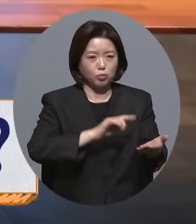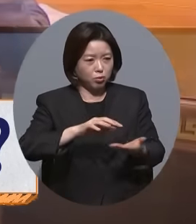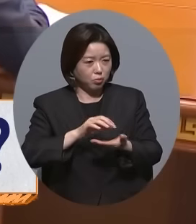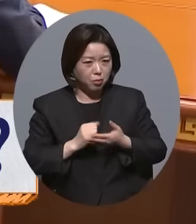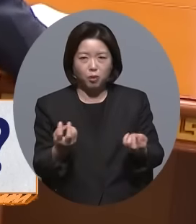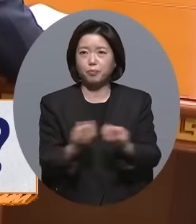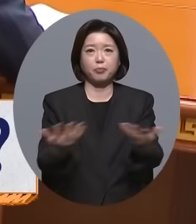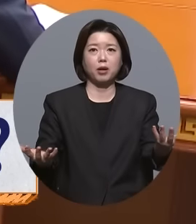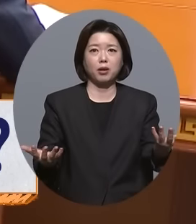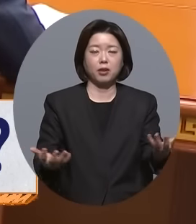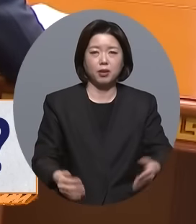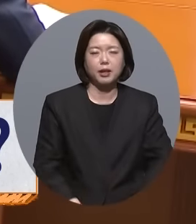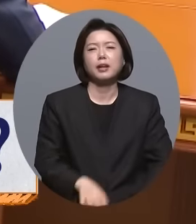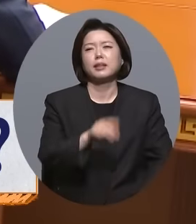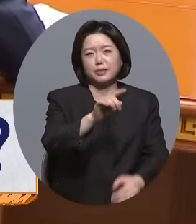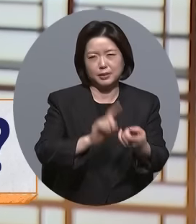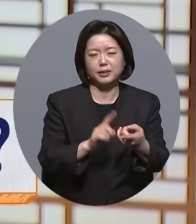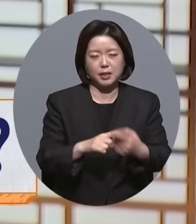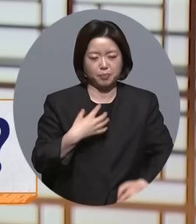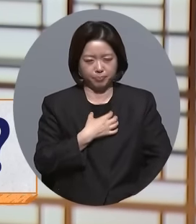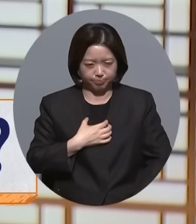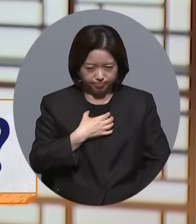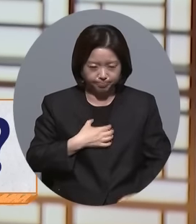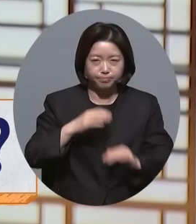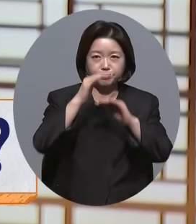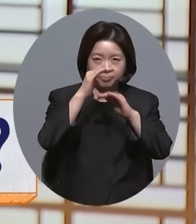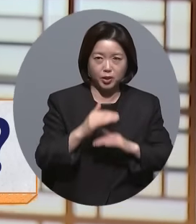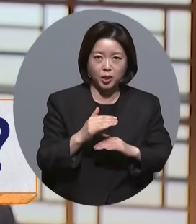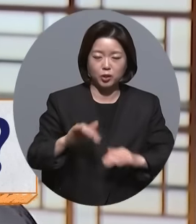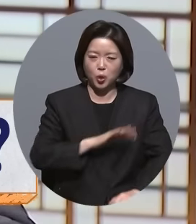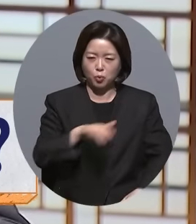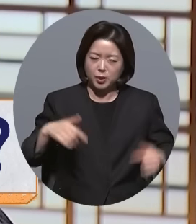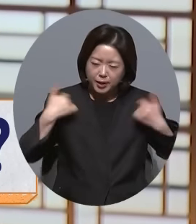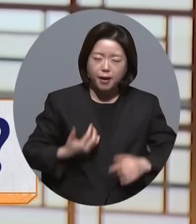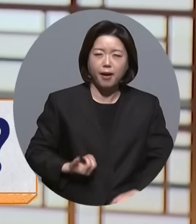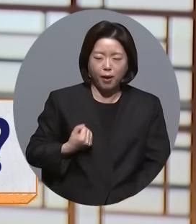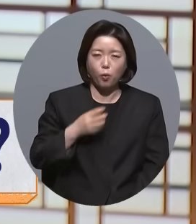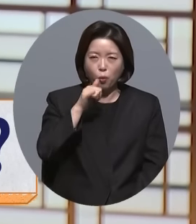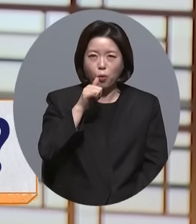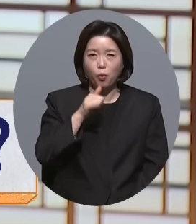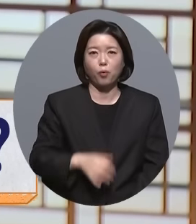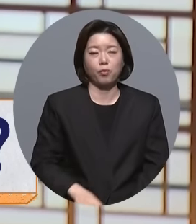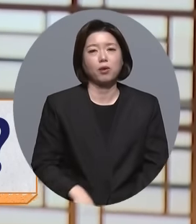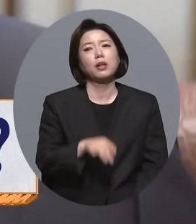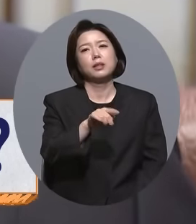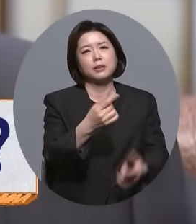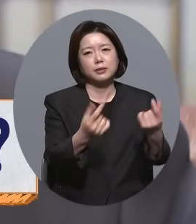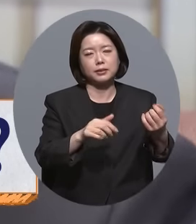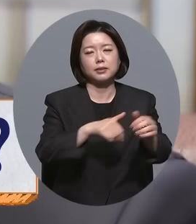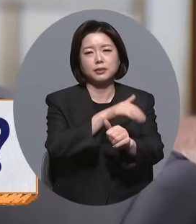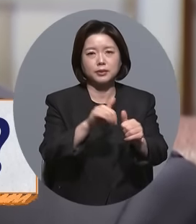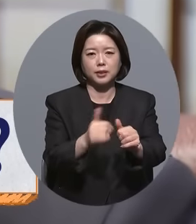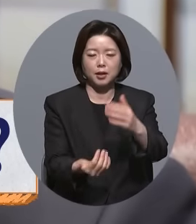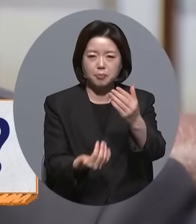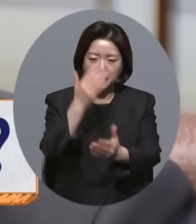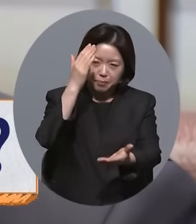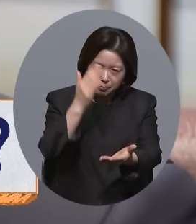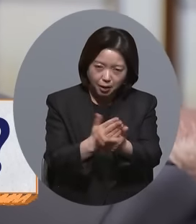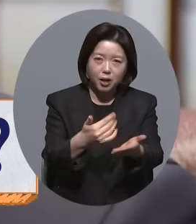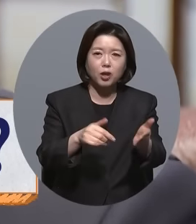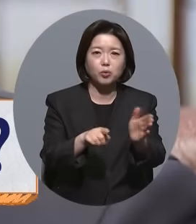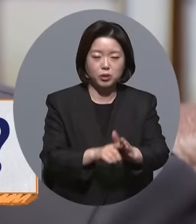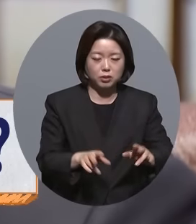받아들일 수밖에 없는 거예요. 그러니까 그거에 대한 우려사항은 사실 저희는 갖고 있습니다. 그래서 그런 사태가 벌어지지 않기 위해서